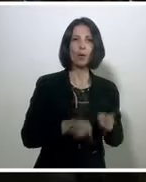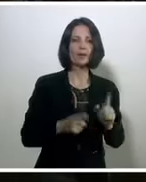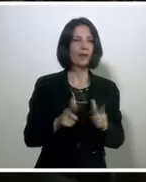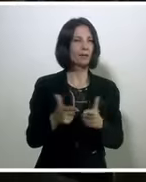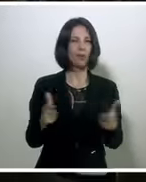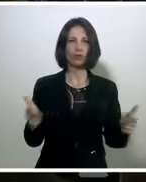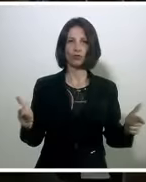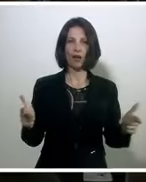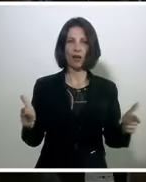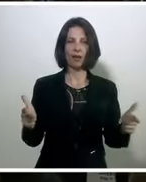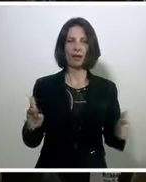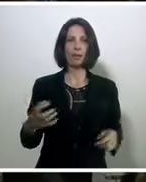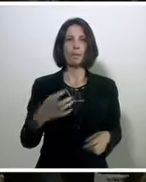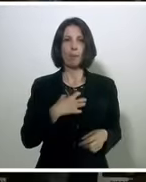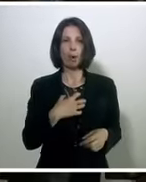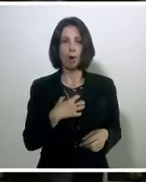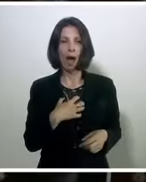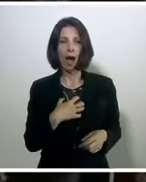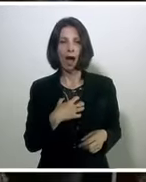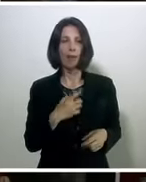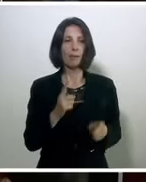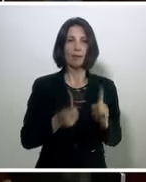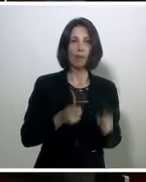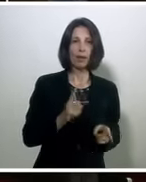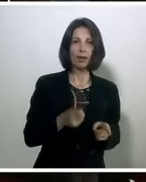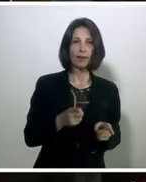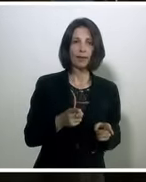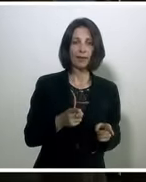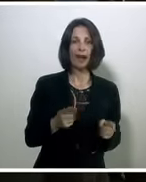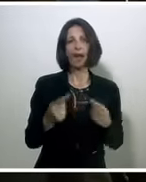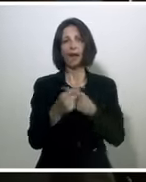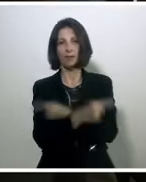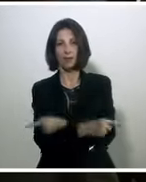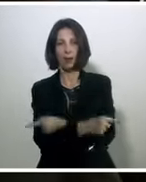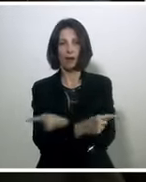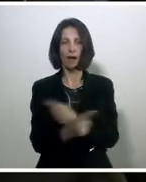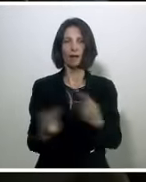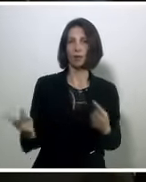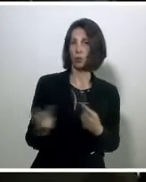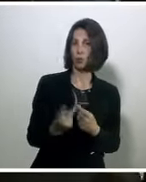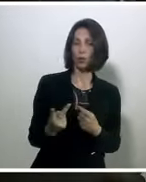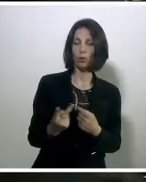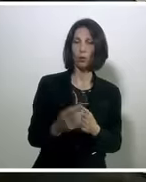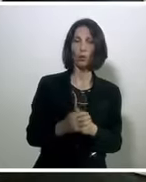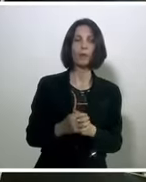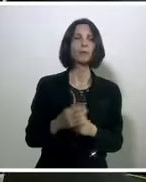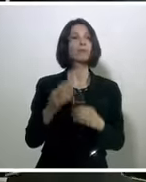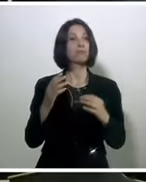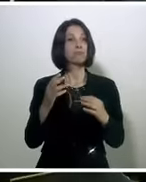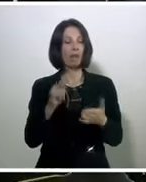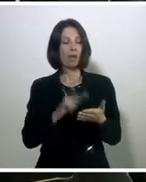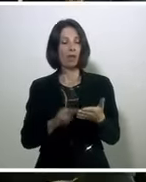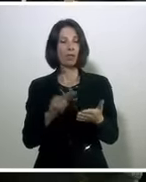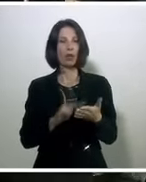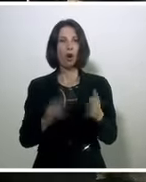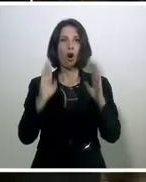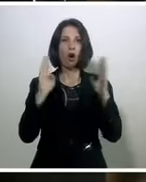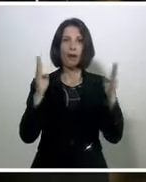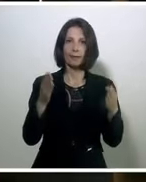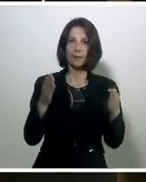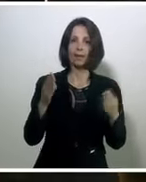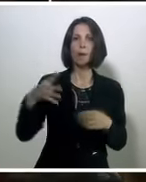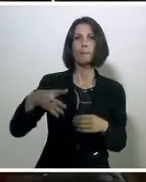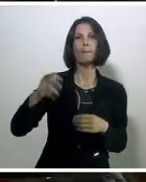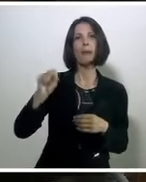morale e viceversa pur essendo un lettore attento di Machiavelli da cui si sa prende le mosse la